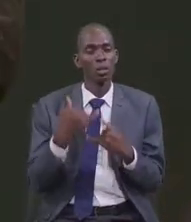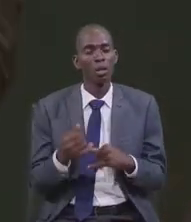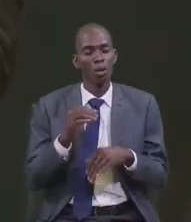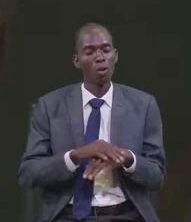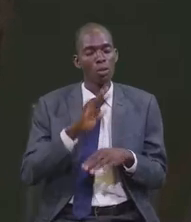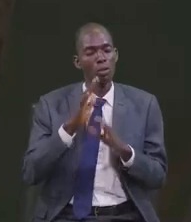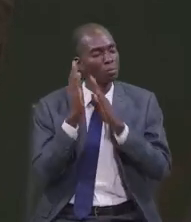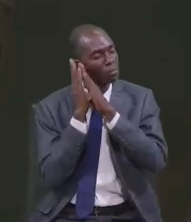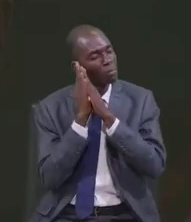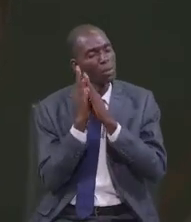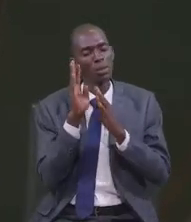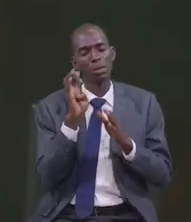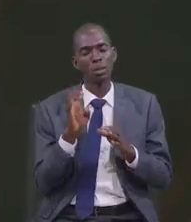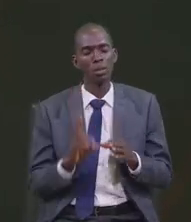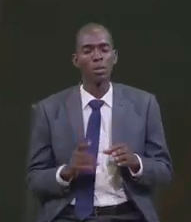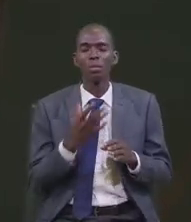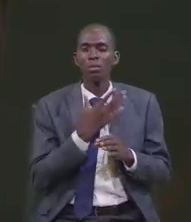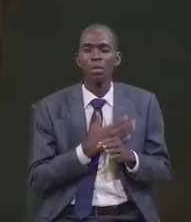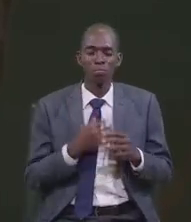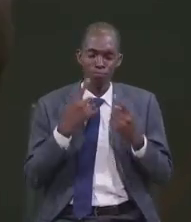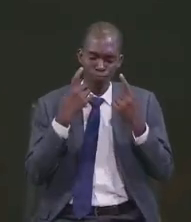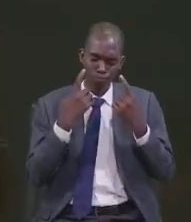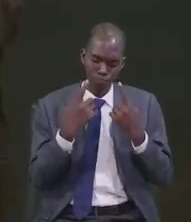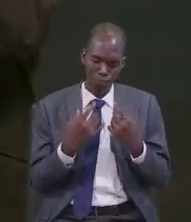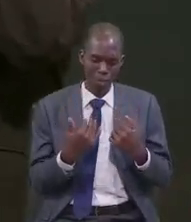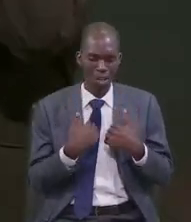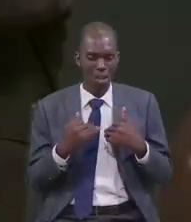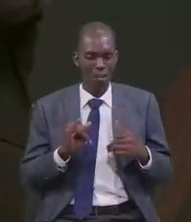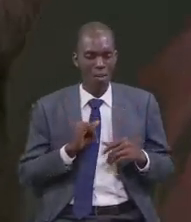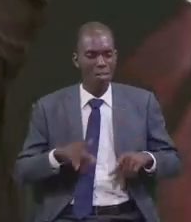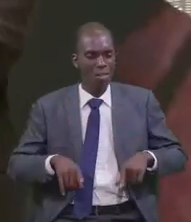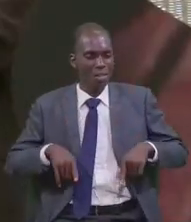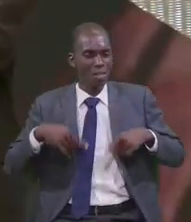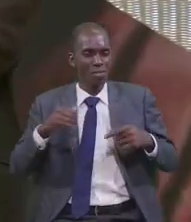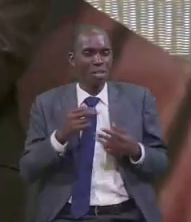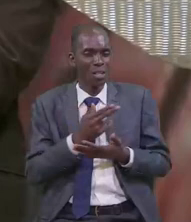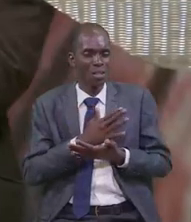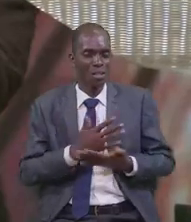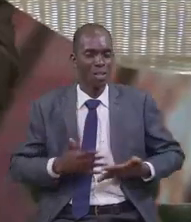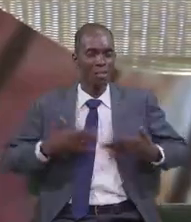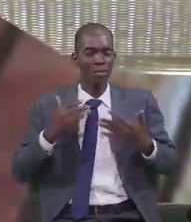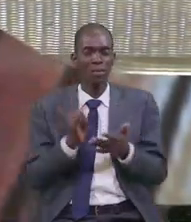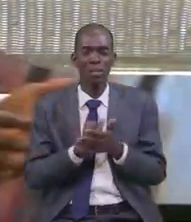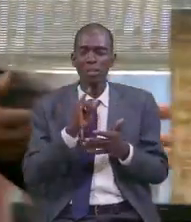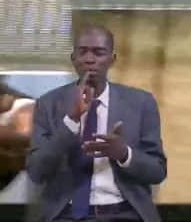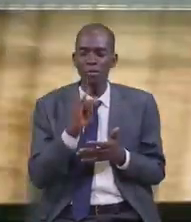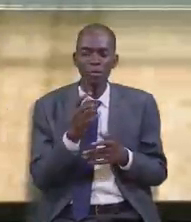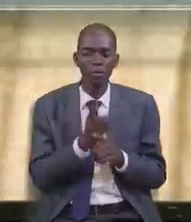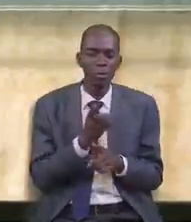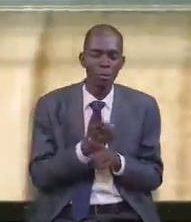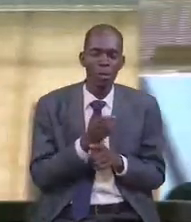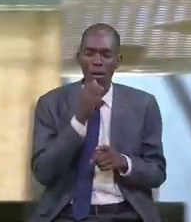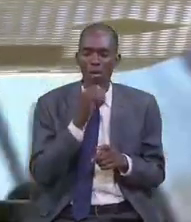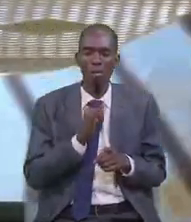dans le lit. Est-ce que j'ai mené la vie d'un Nazaréen? Est-ce que je me suis comporté comme un Nazaréen? Est-ce que je me